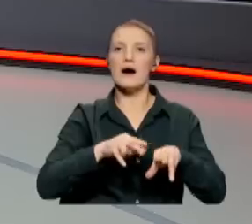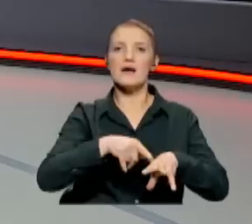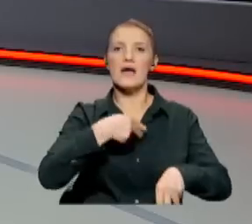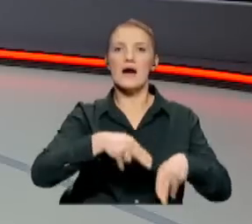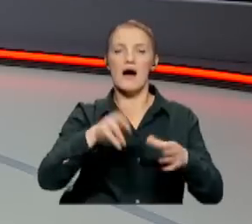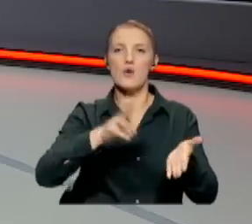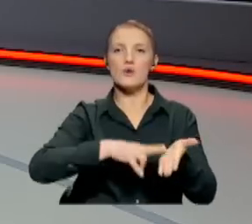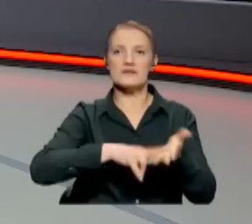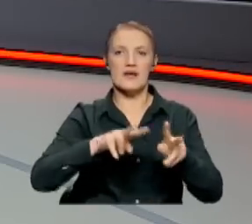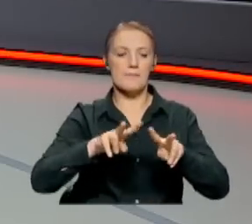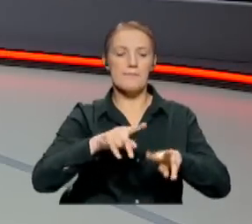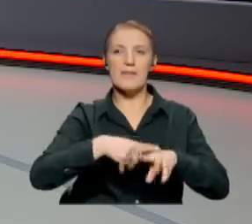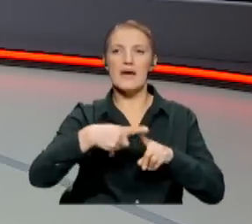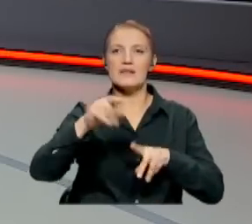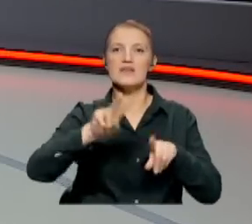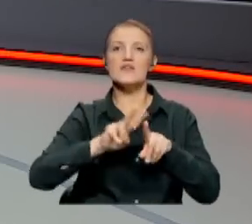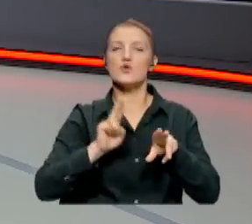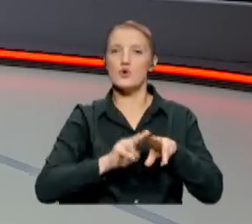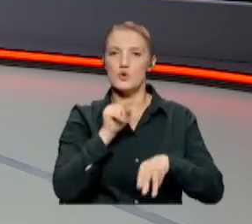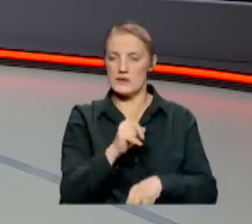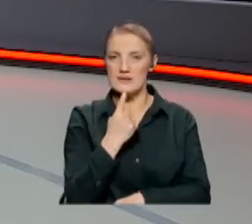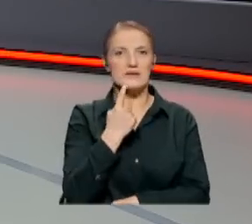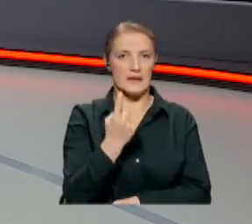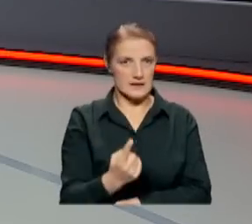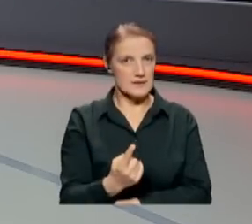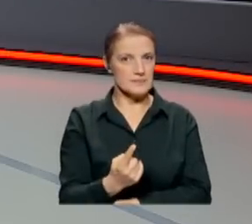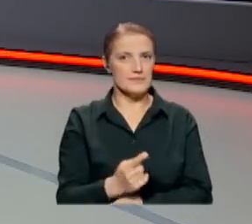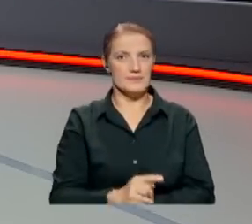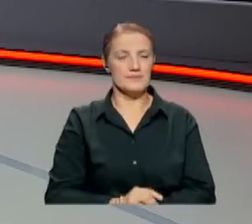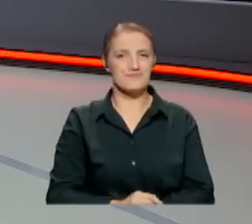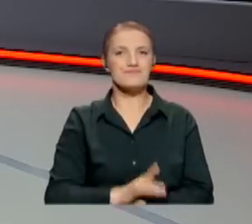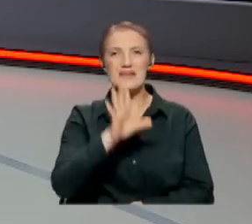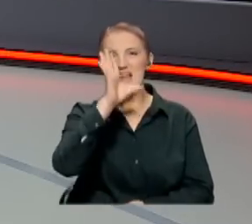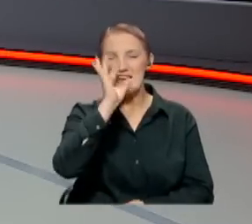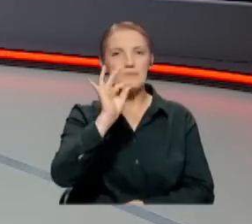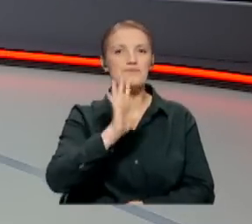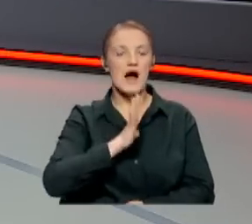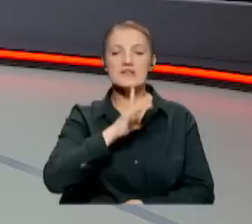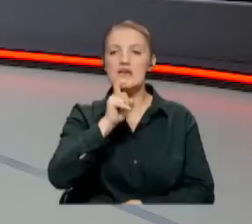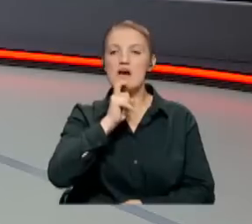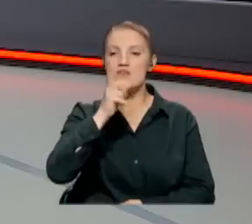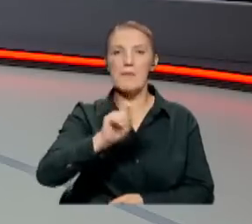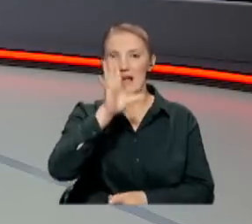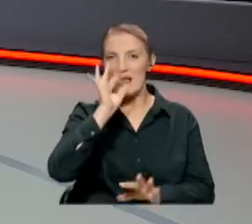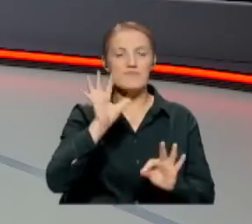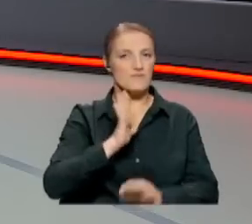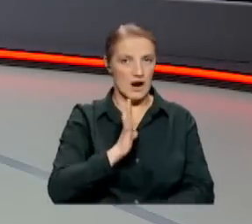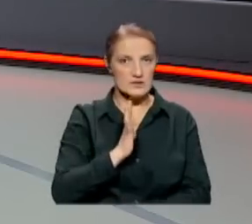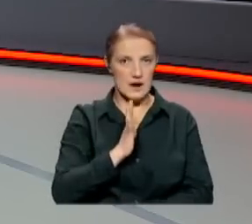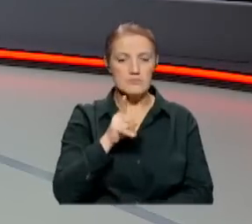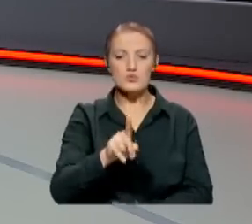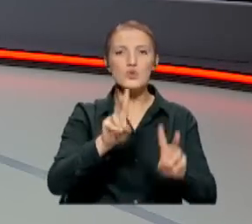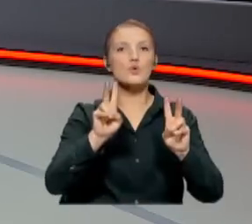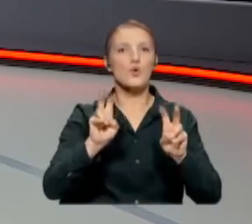üyesi Metin küllük dedi ki O kim varsa yanlış yapan kim varsa ben